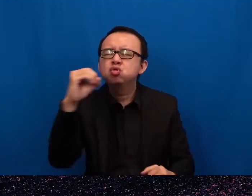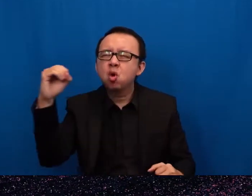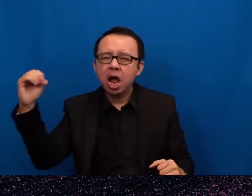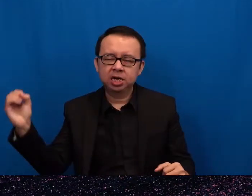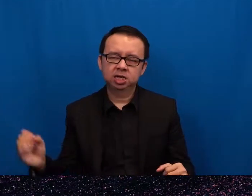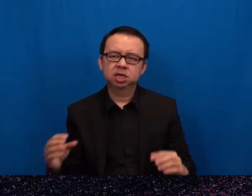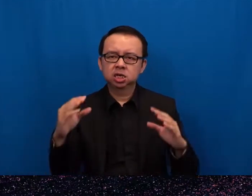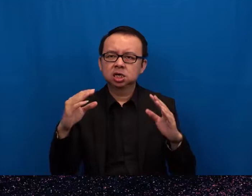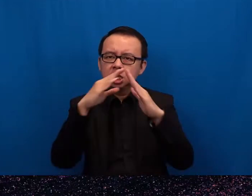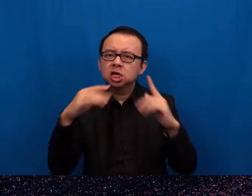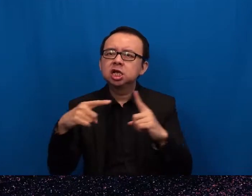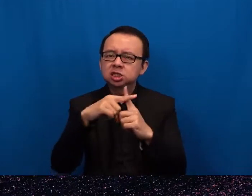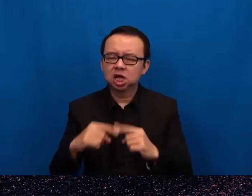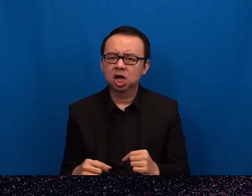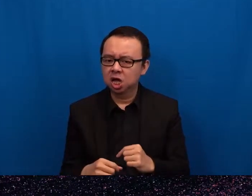ribu bahkan.